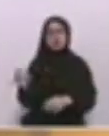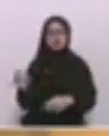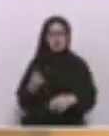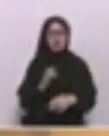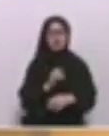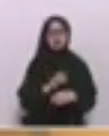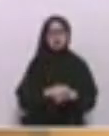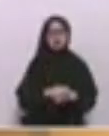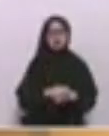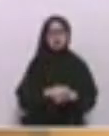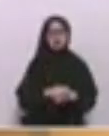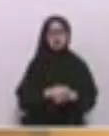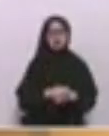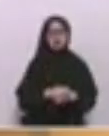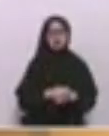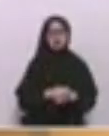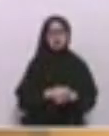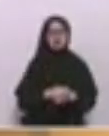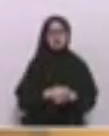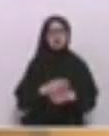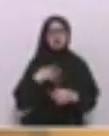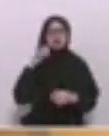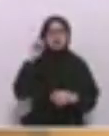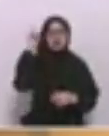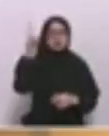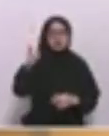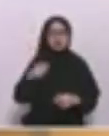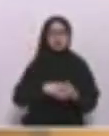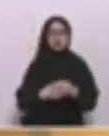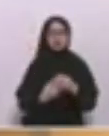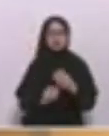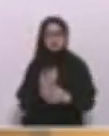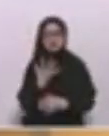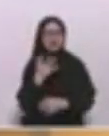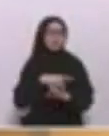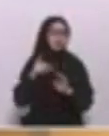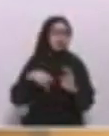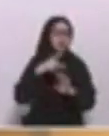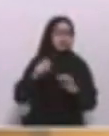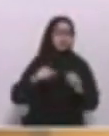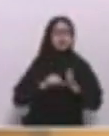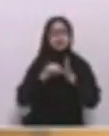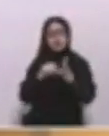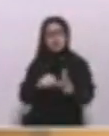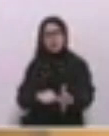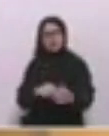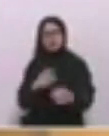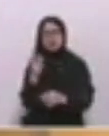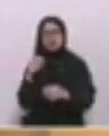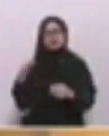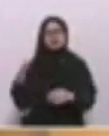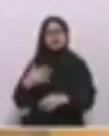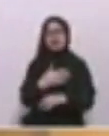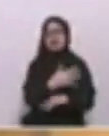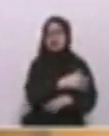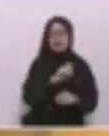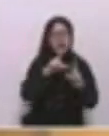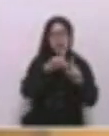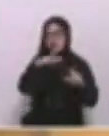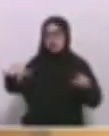harapkan itu kemudian adalah sebenarnya Bagaimana ekonominya mereka tumbuh melalui program-program bantuan perikanan kelautan yang disiapkan oleh